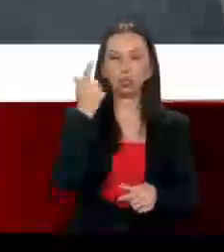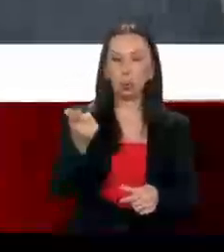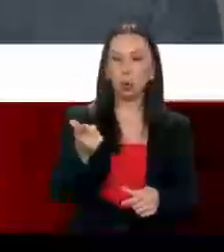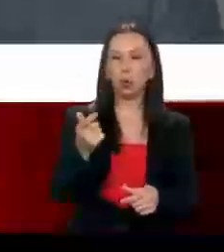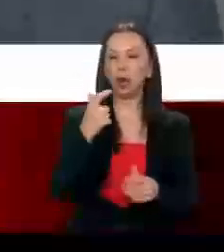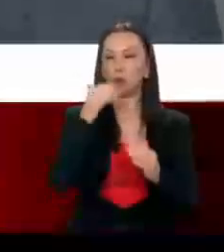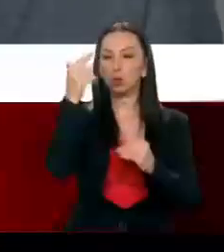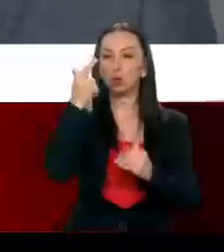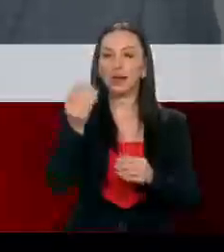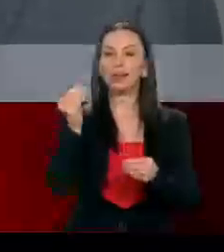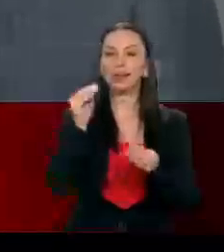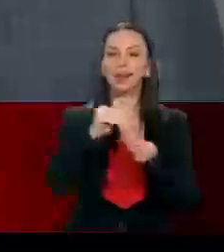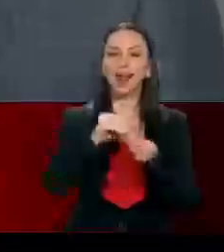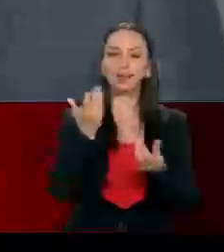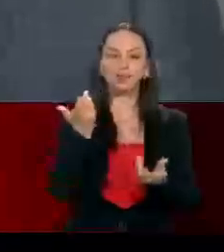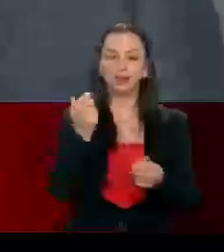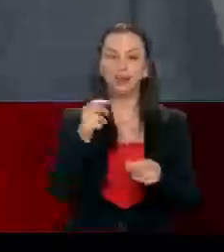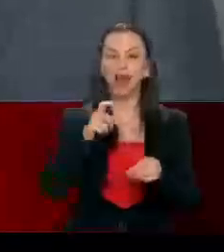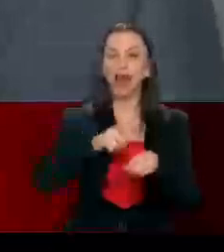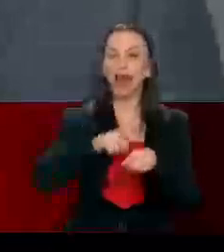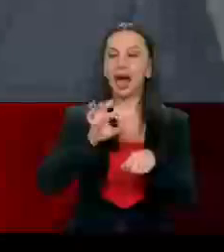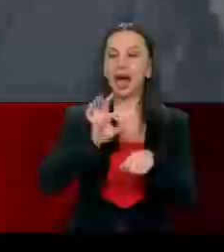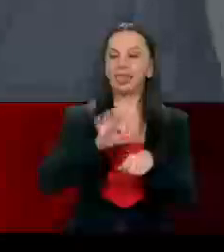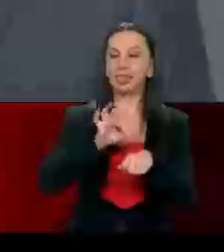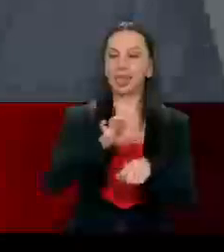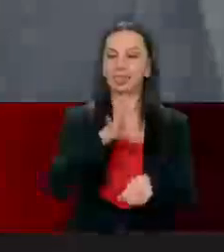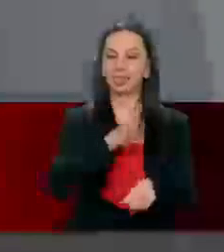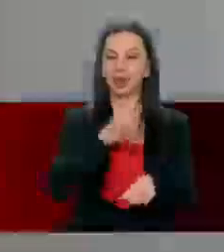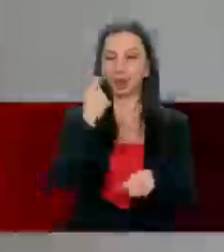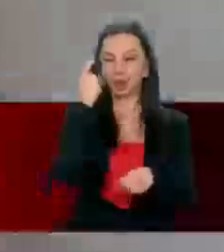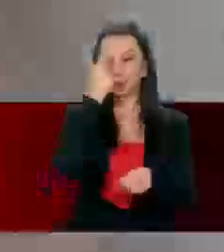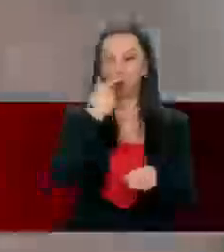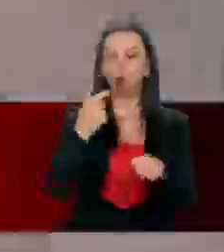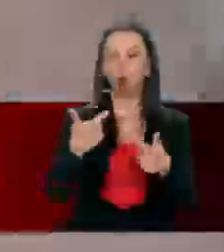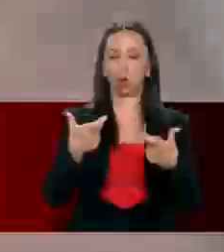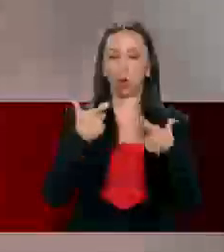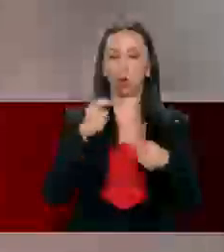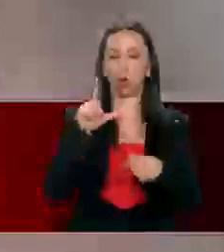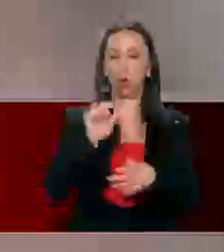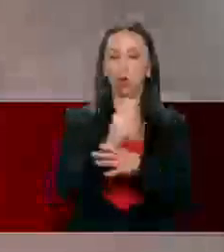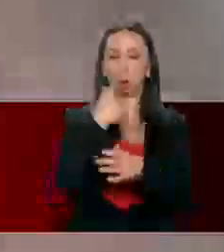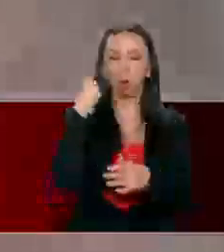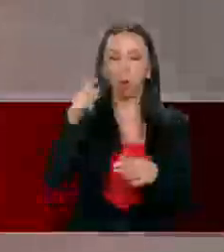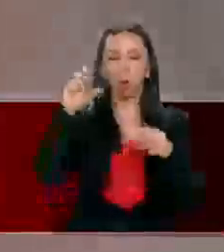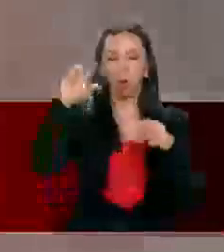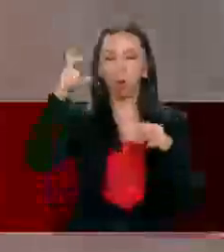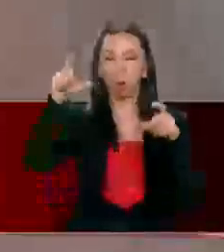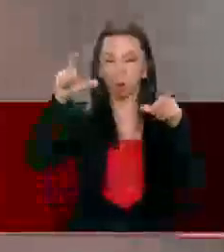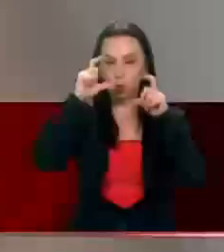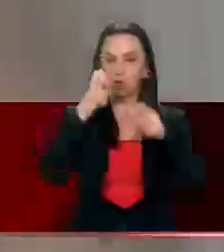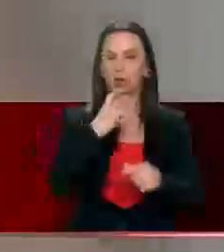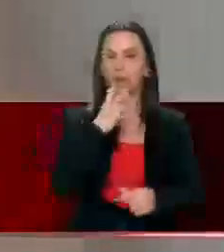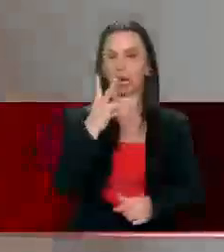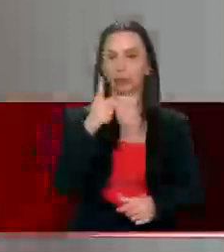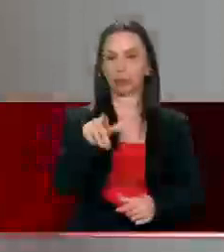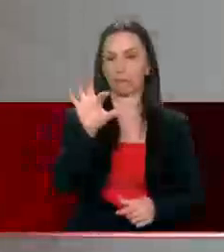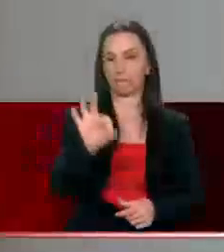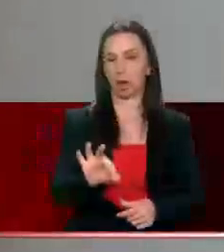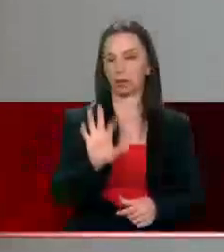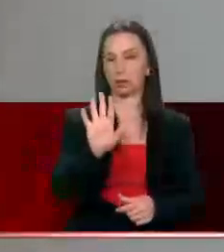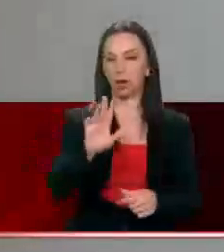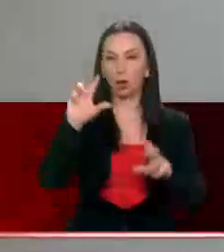göre daha hassas olduğu için bu göz çevresinde korunması gerekiyor. Uzmanlara göre güneş gözlüğü takma yaşı 2 olmalı. Hem de